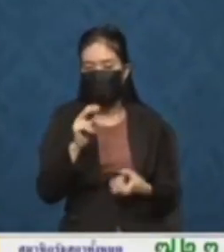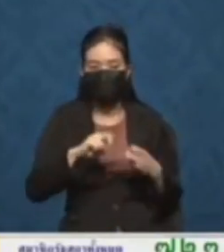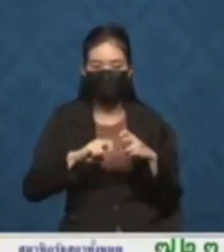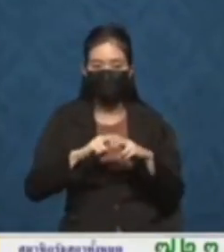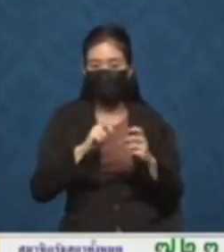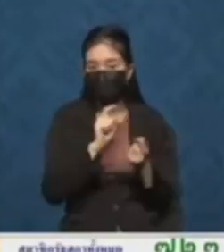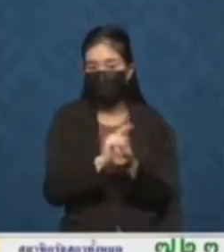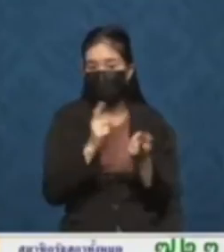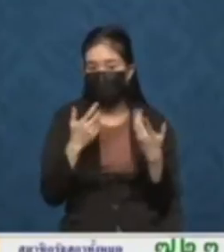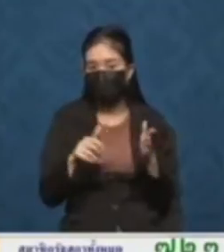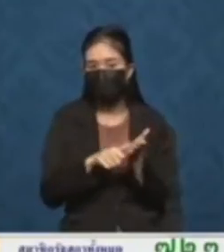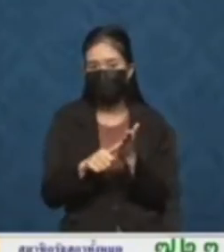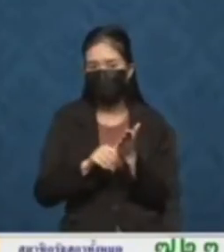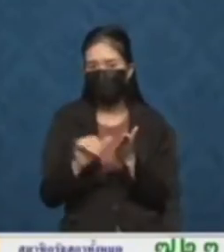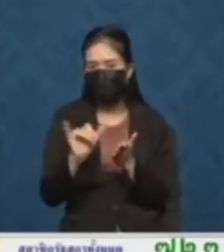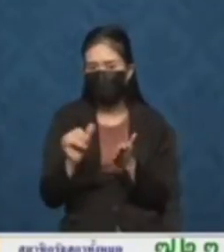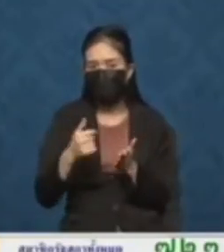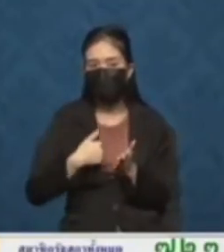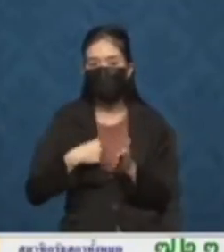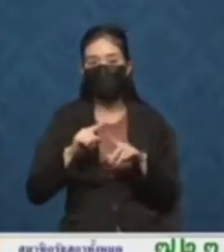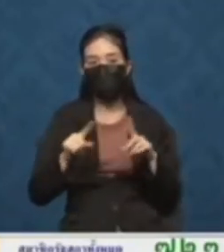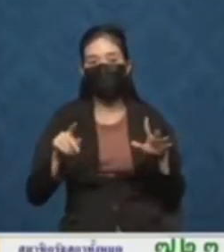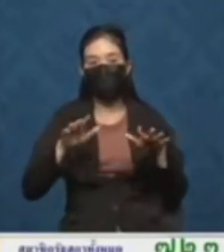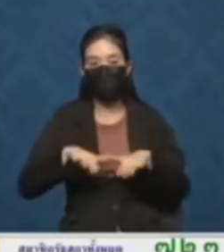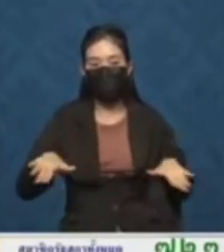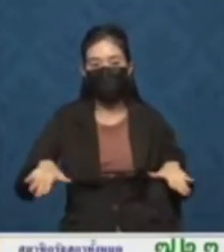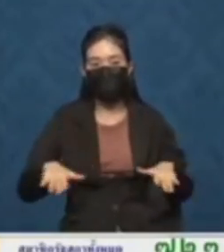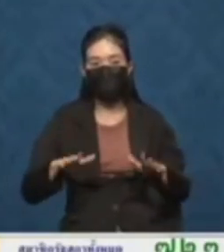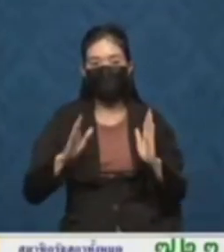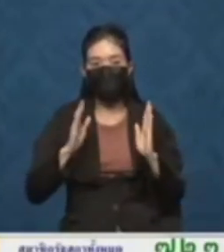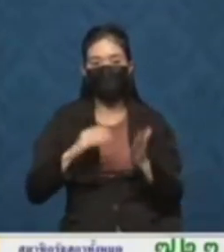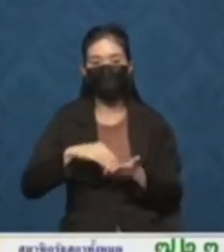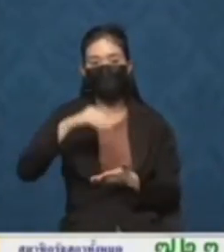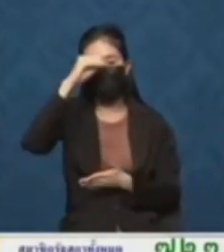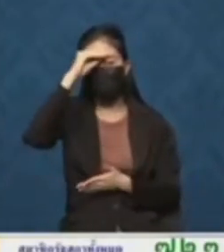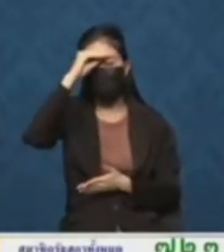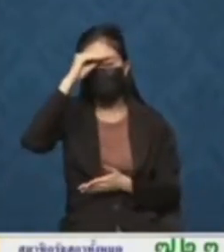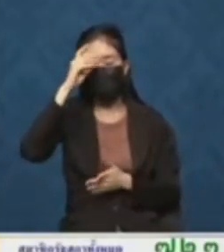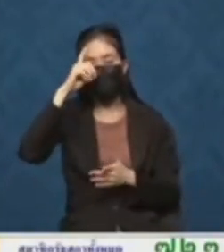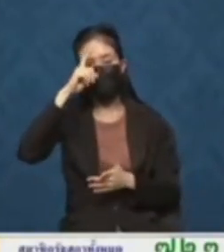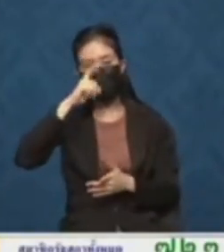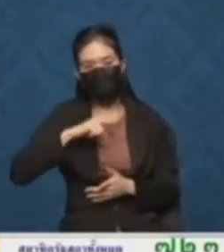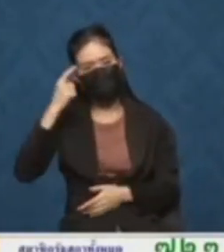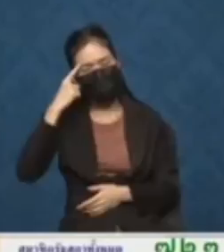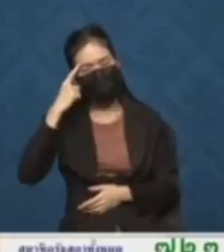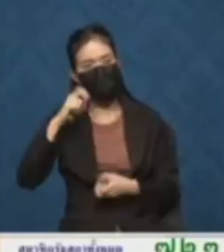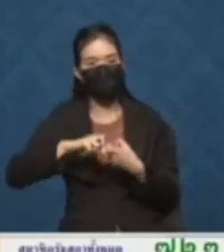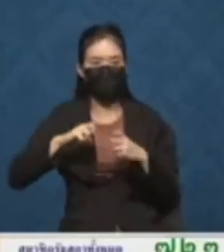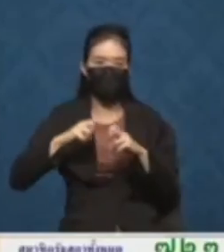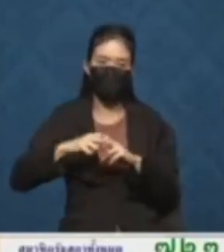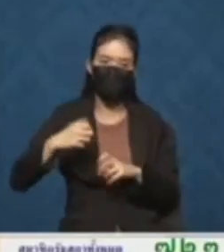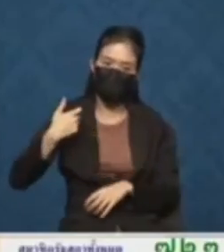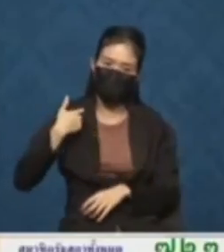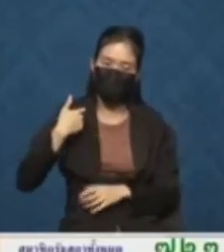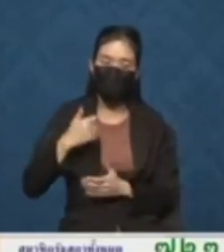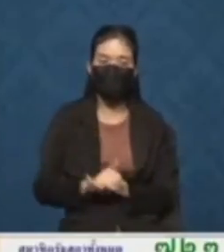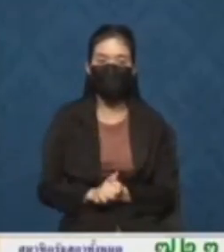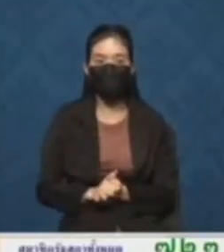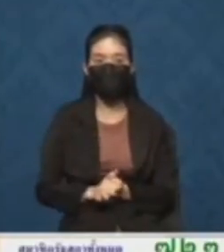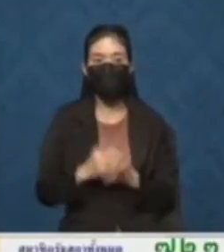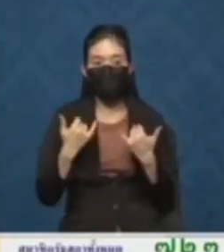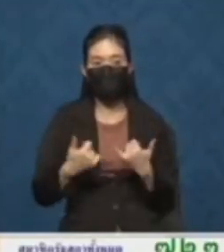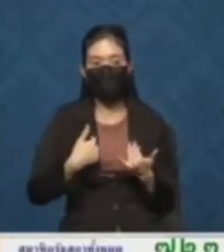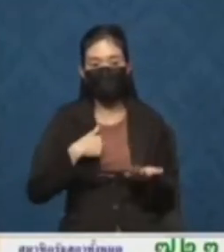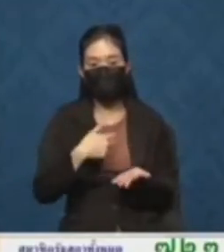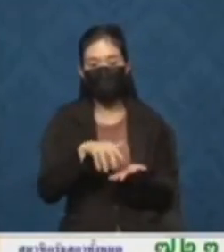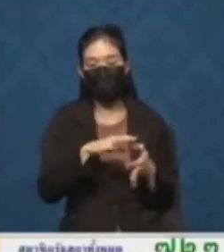รเป็นต้นนะครับแต่เด็กไทยเหล่านั้นก็มาเรียกร้องทางการเมืองระดับชาติผมกำลังเชื่อมโยงให้เห็นว่า